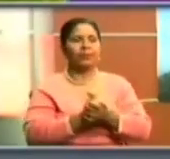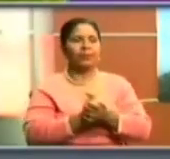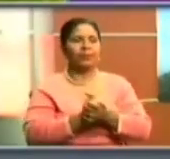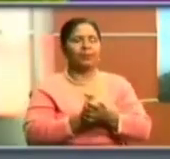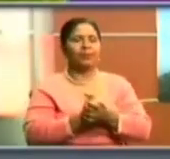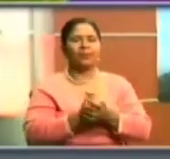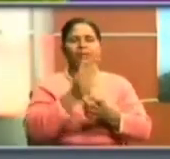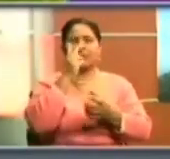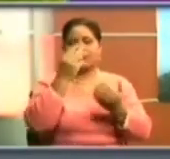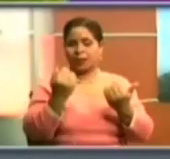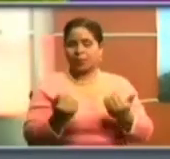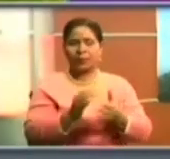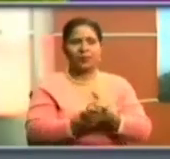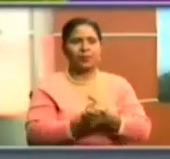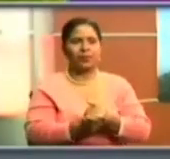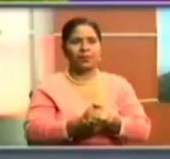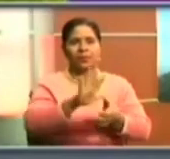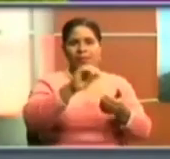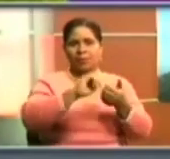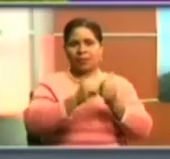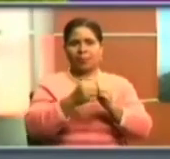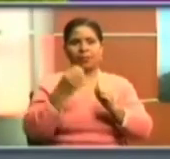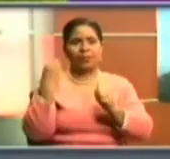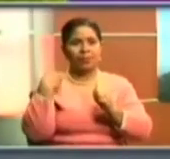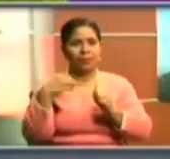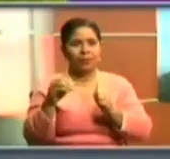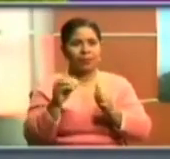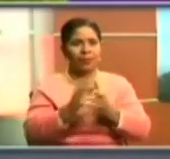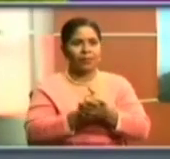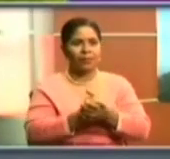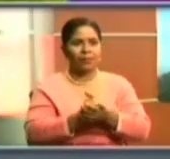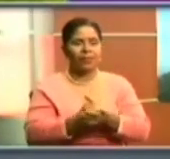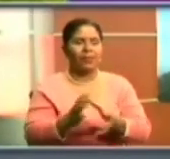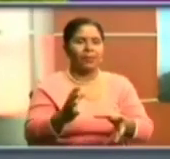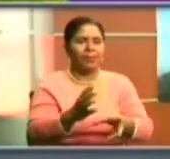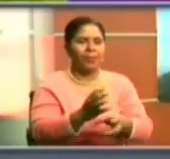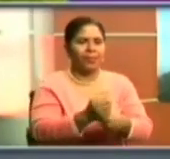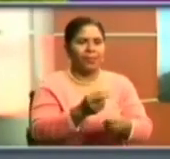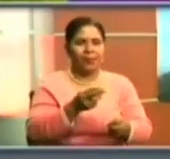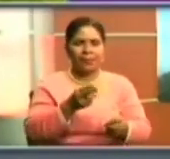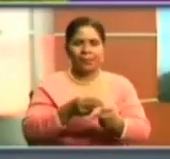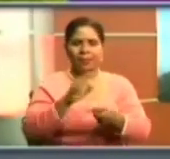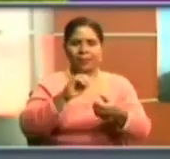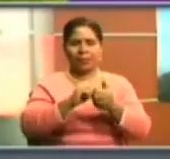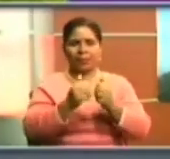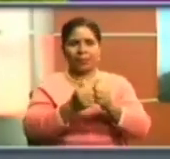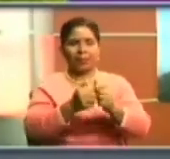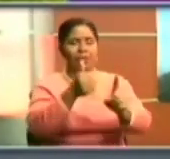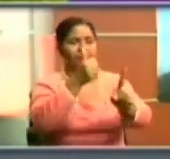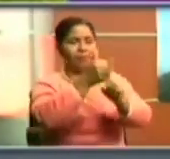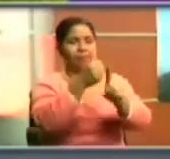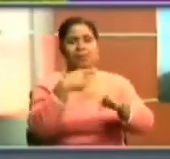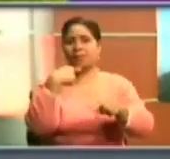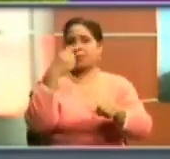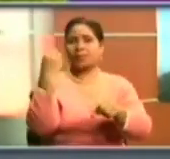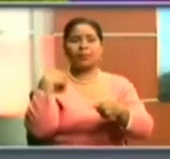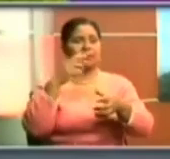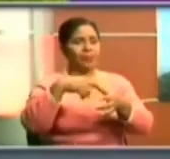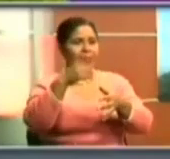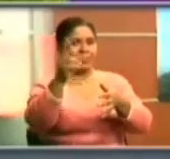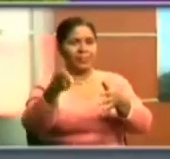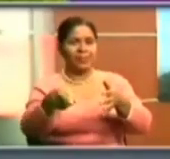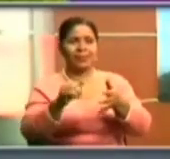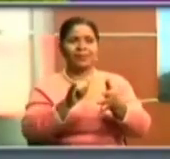nous, dans 5 problèmes, il y a des gens qui ont dit pour ramasser les gens. Mais tous les 5 problèmes, c'est moi qui te dis, c'est moi qui ai une solution pour 5